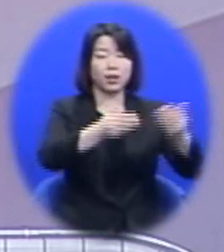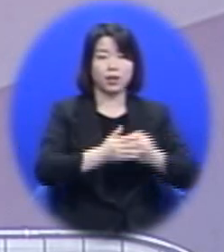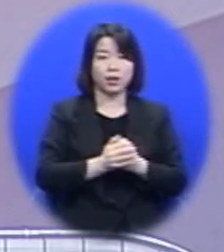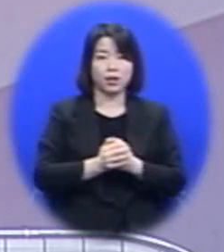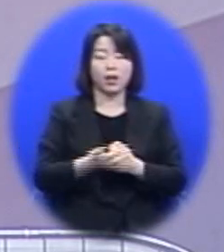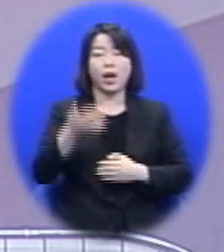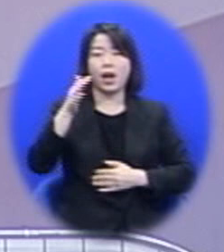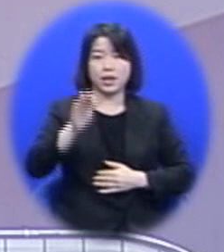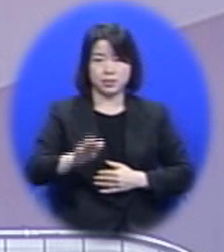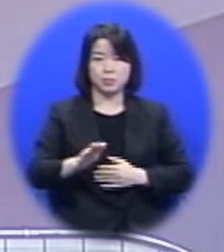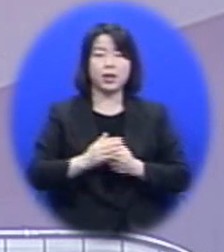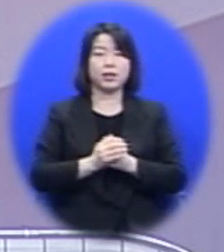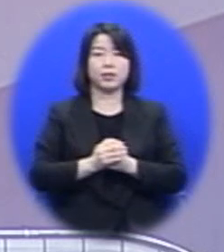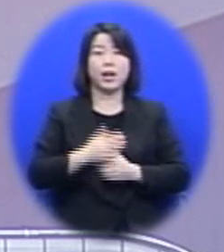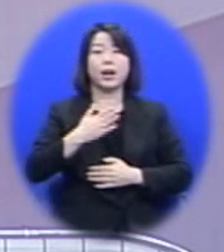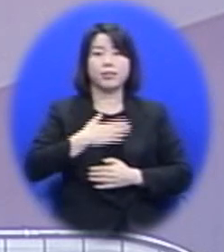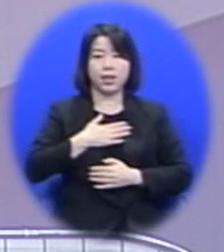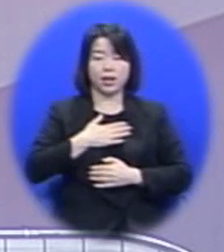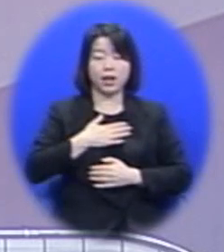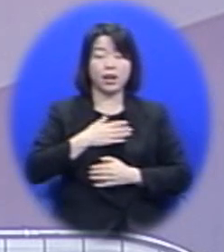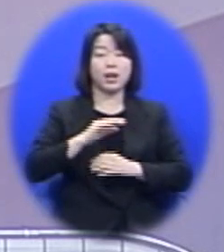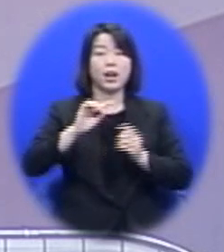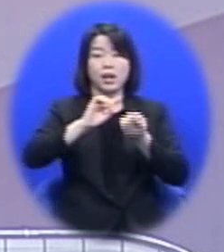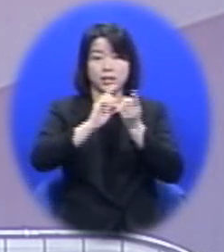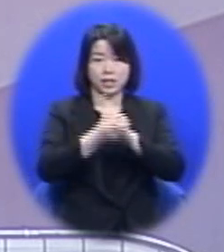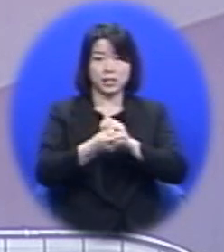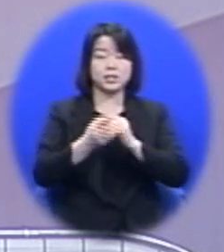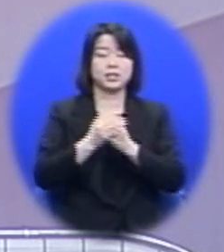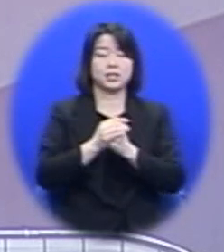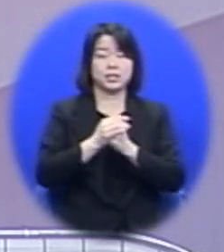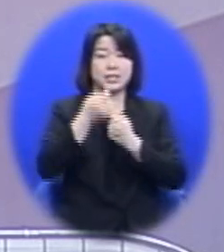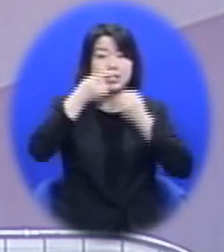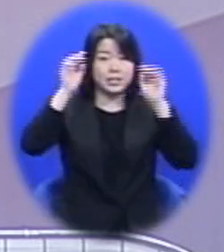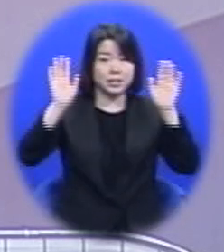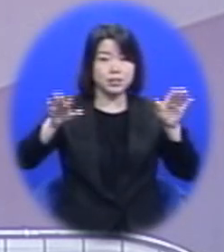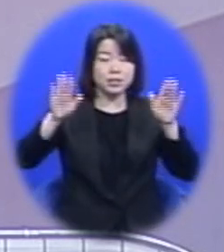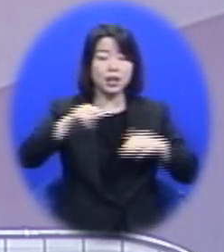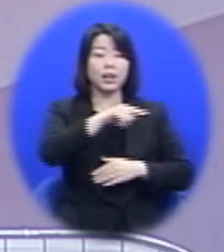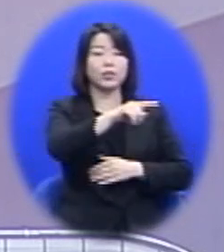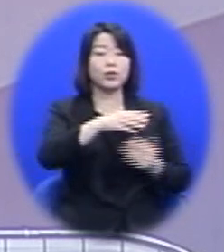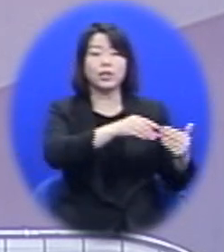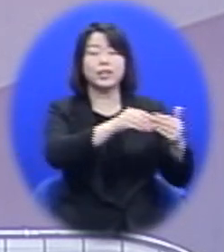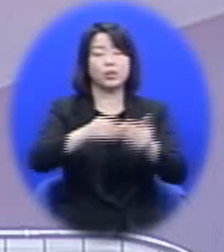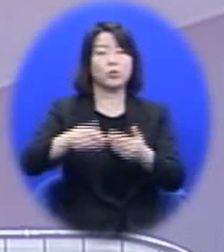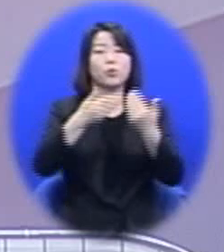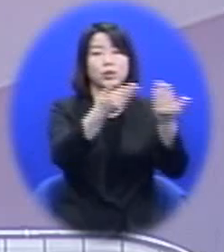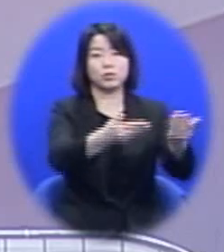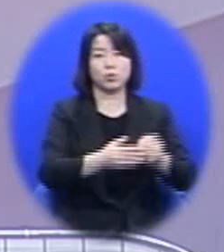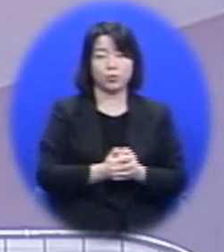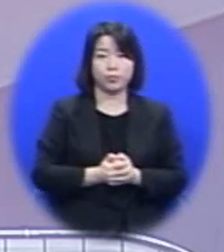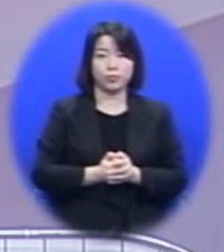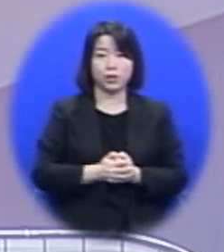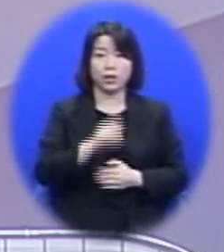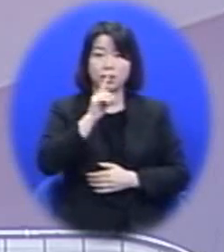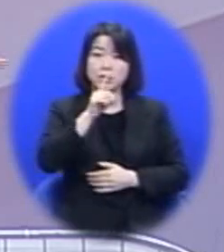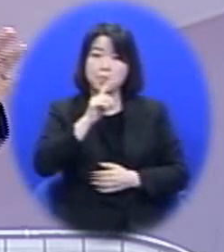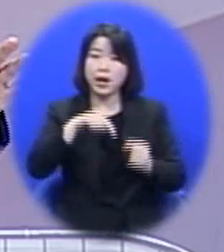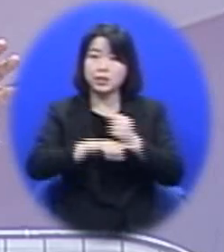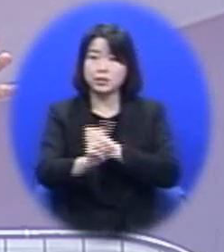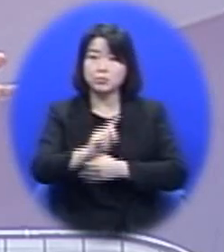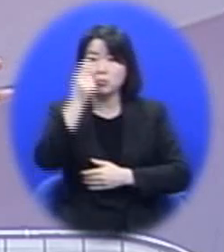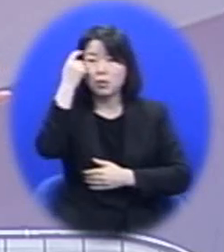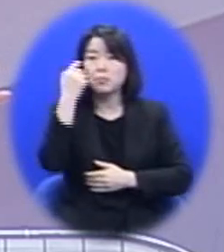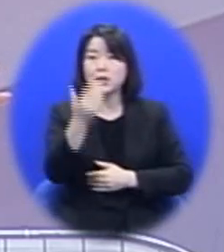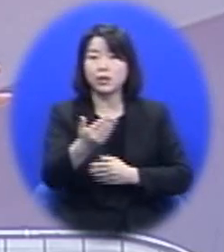그러나 내 사자가, 내 천사가 너희를 인도할 것이라. 이 말은 무슨 뜻입니까? 하나님은